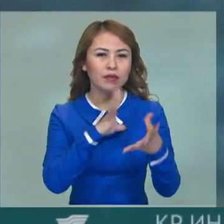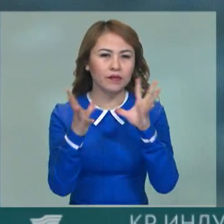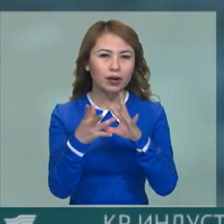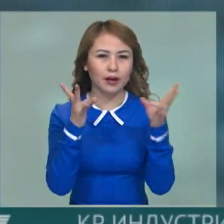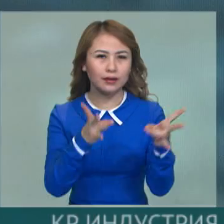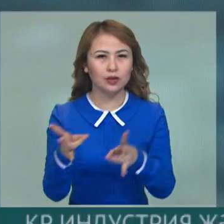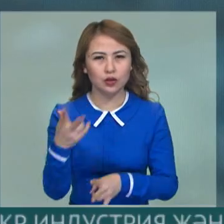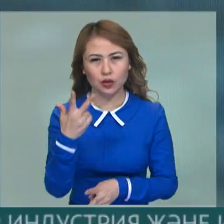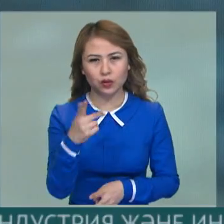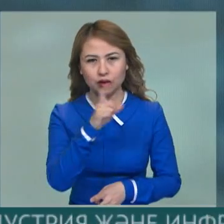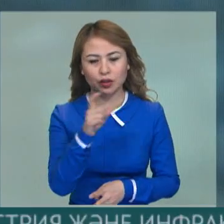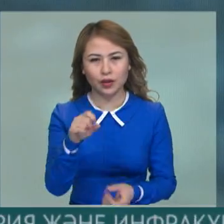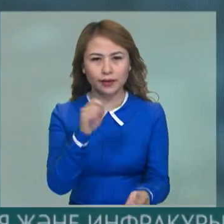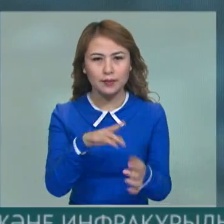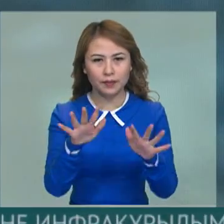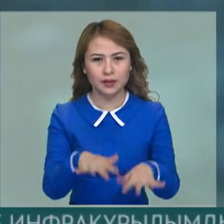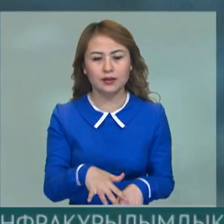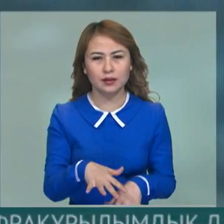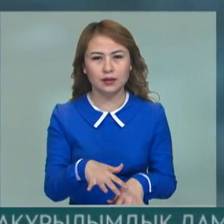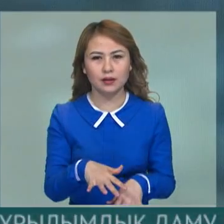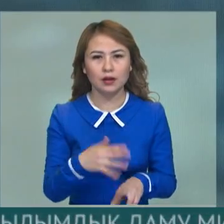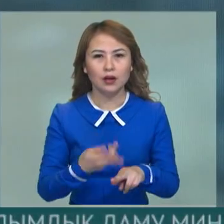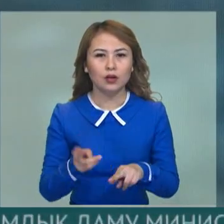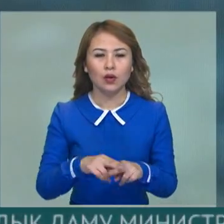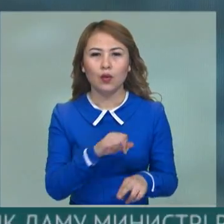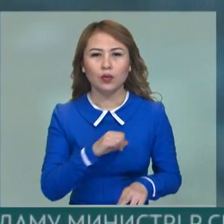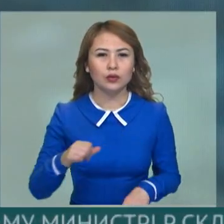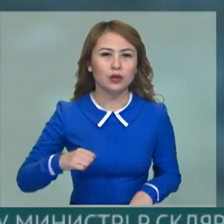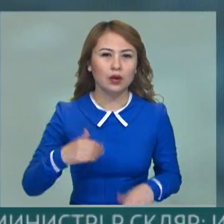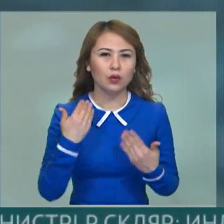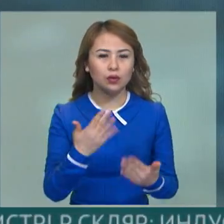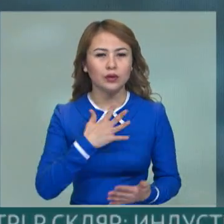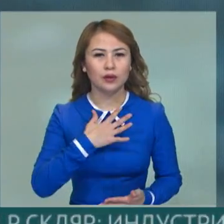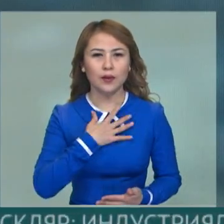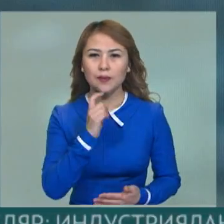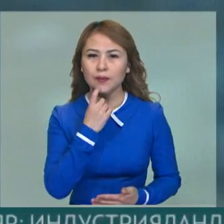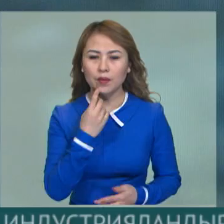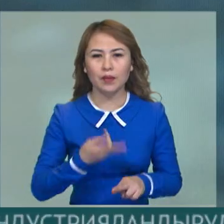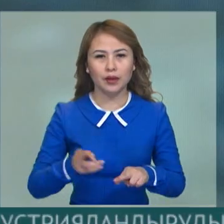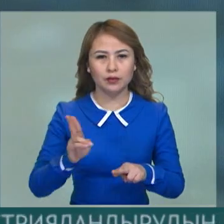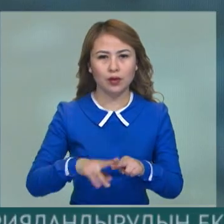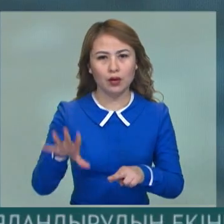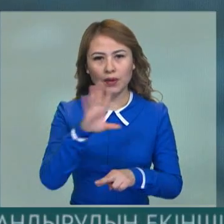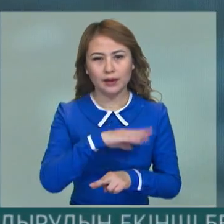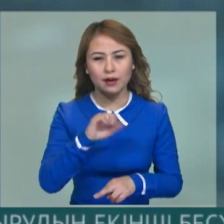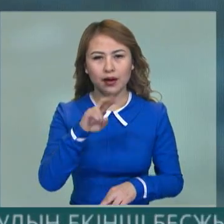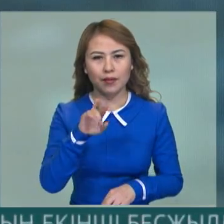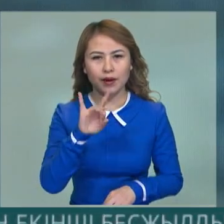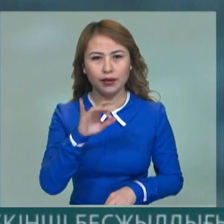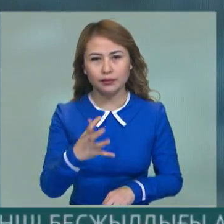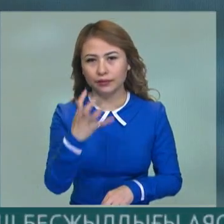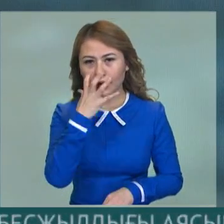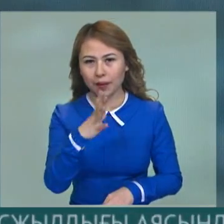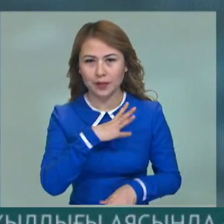апатынан жарақат алғандардың үшеуі жансақтау бөлімінде жатыр. Олардың өздігінен демалуы қиындағаннан кейін тыныс алу аппаратына